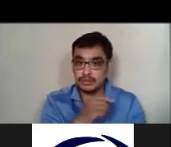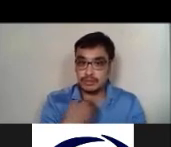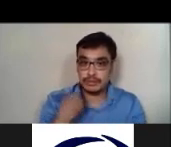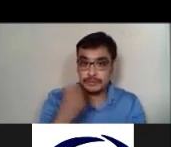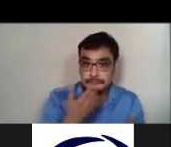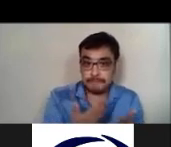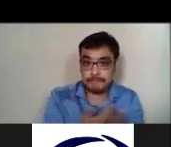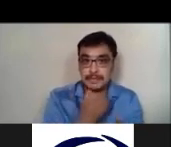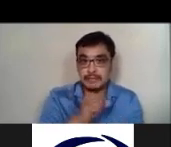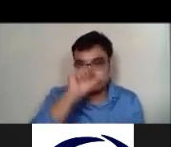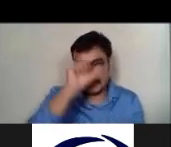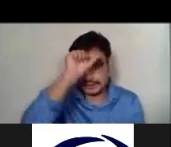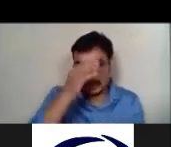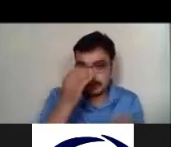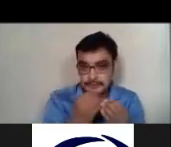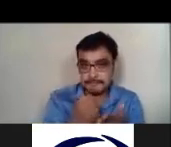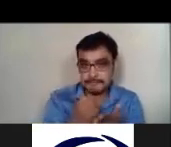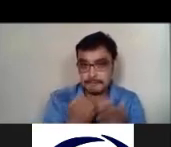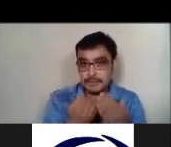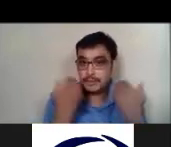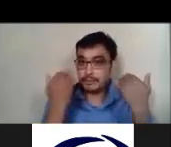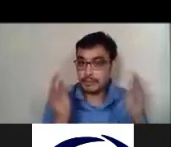आफ्नो जानकारीहरू दिएर सहयोग गर्नुभयो.